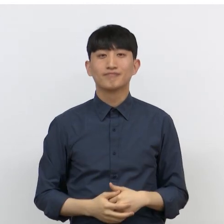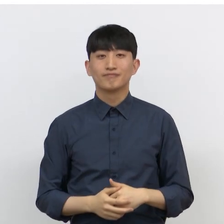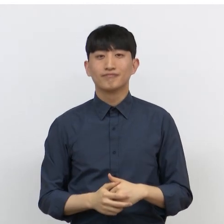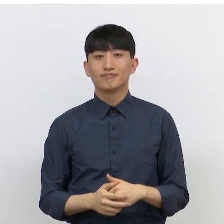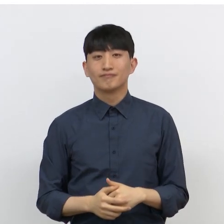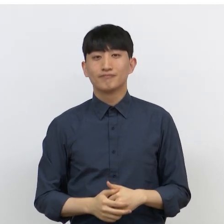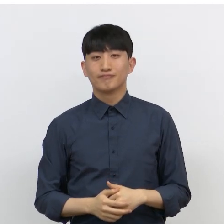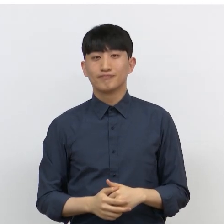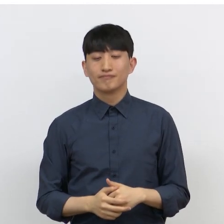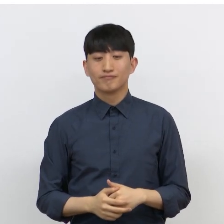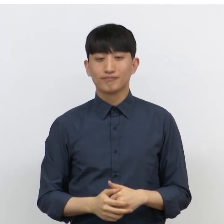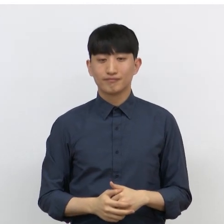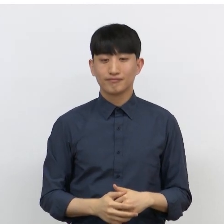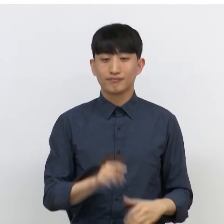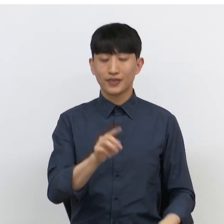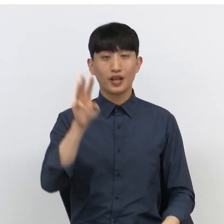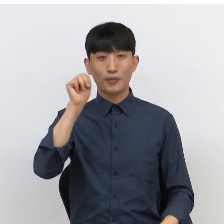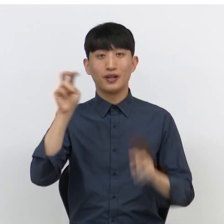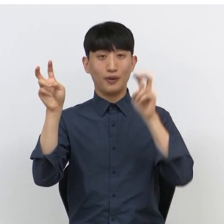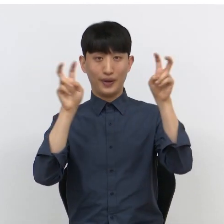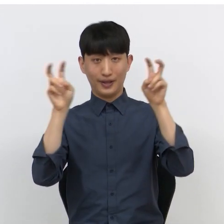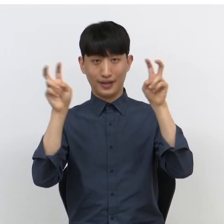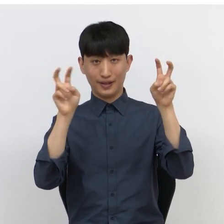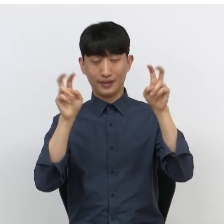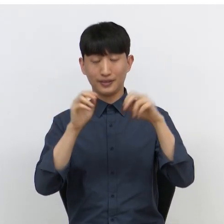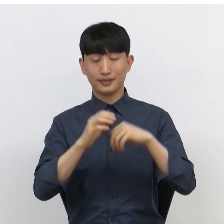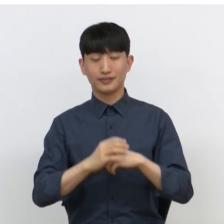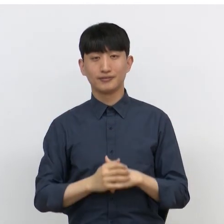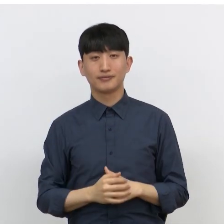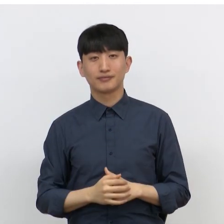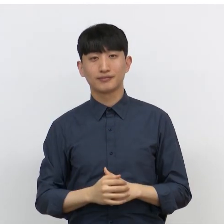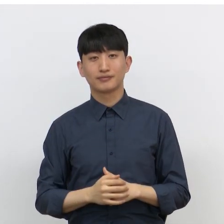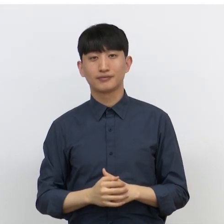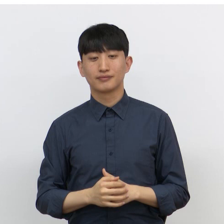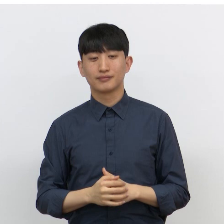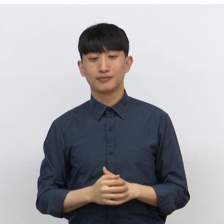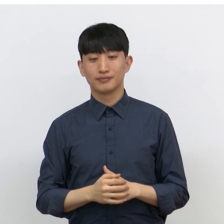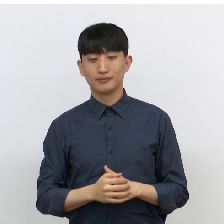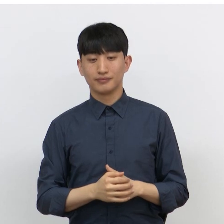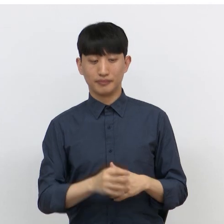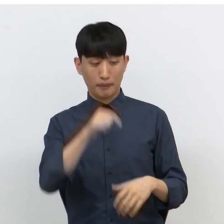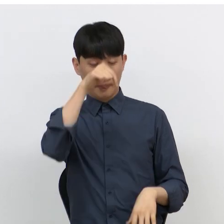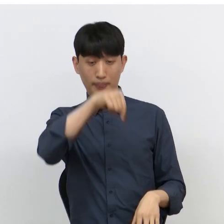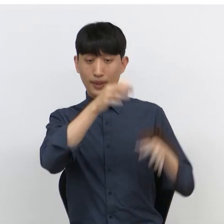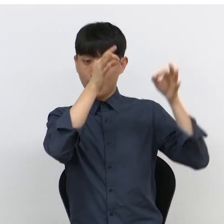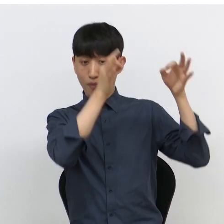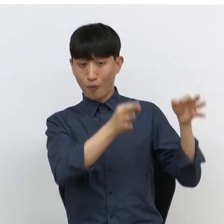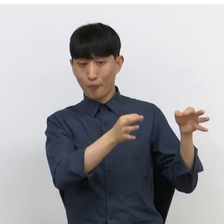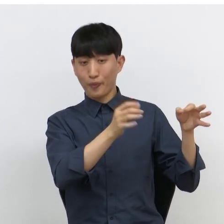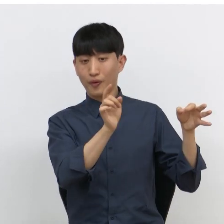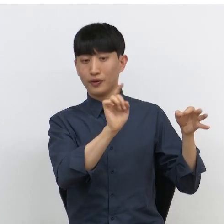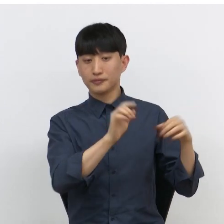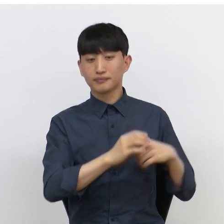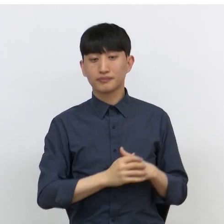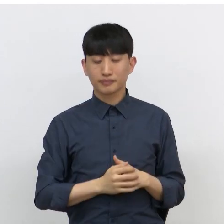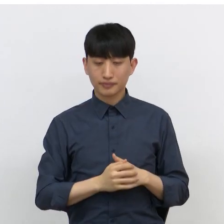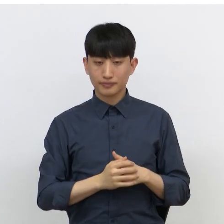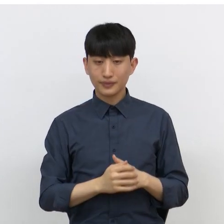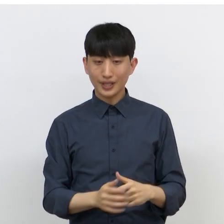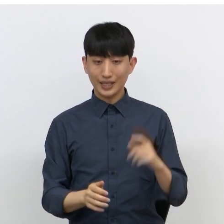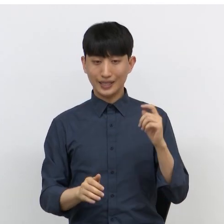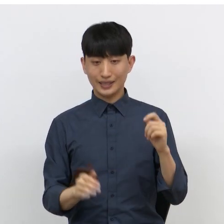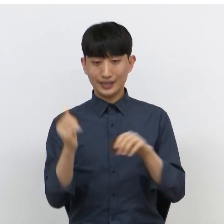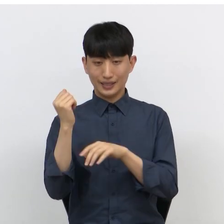자, 그리고 이것은 메델이라고 하는 회사는, 자, 메델이라고 하는 회사는 요 밑에를 보시게 되면 표로 해놓은 것처럼